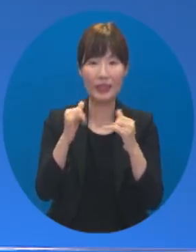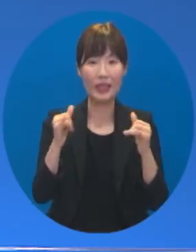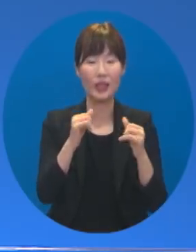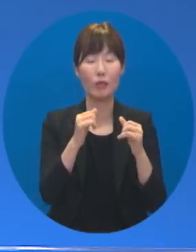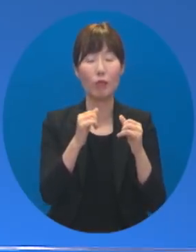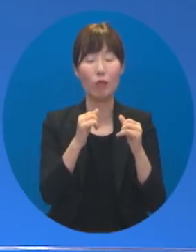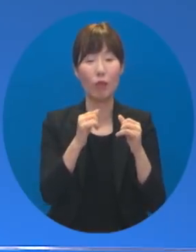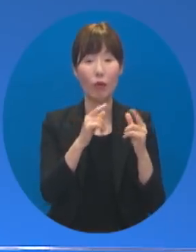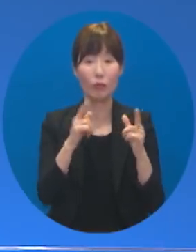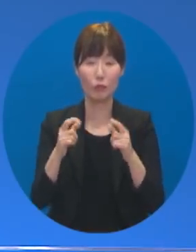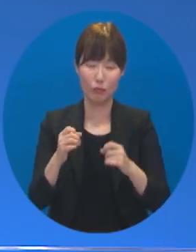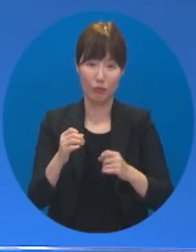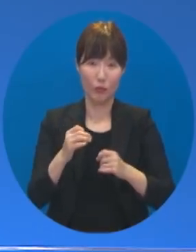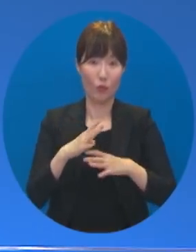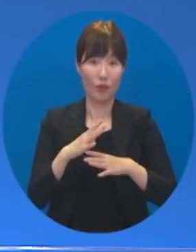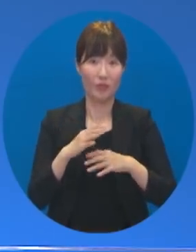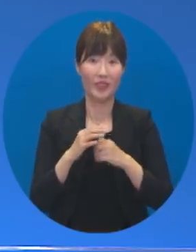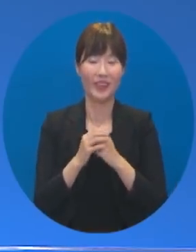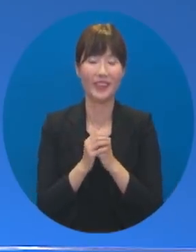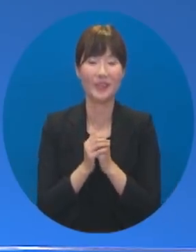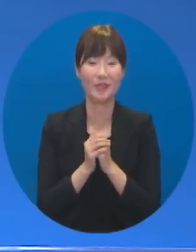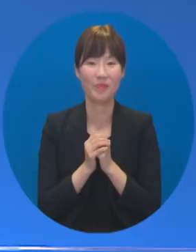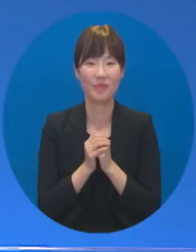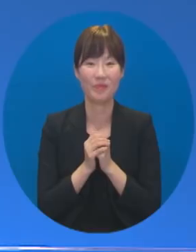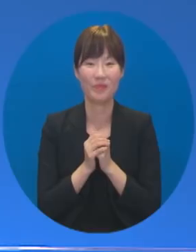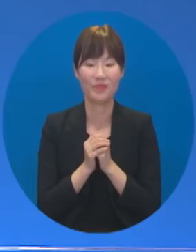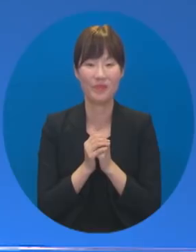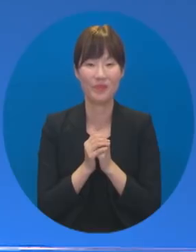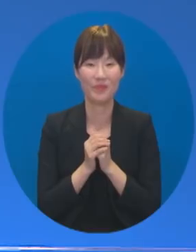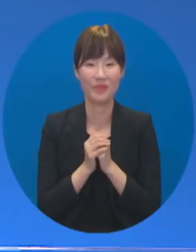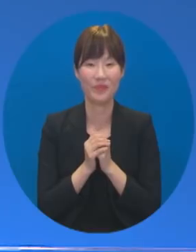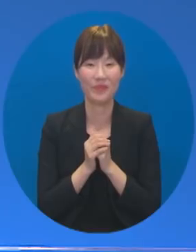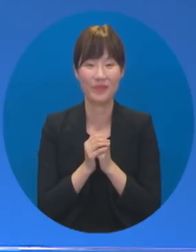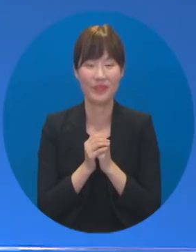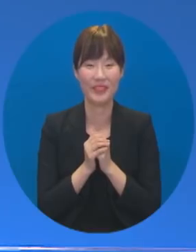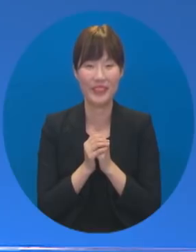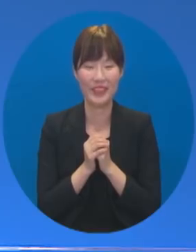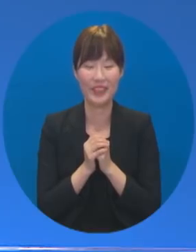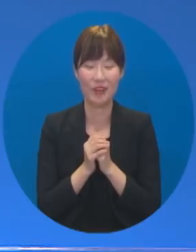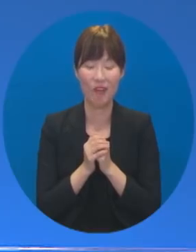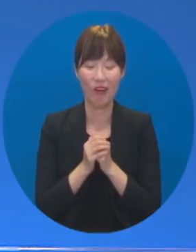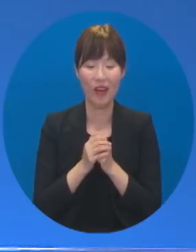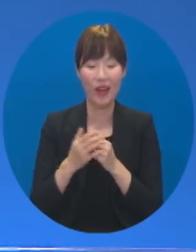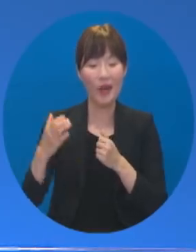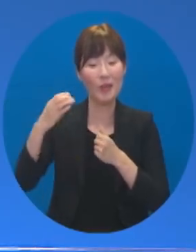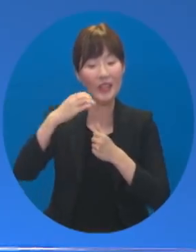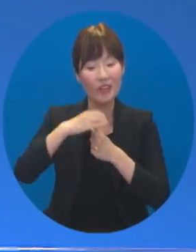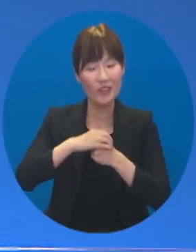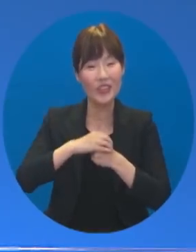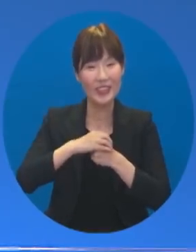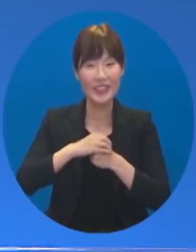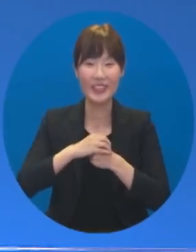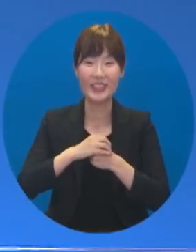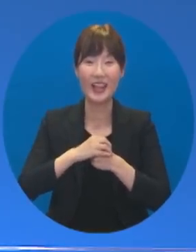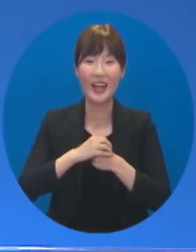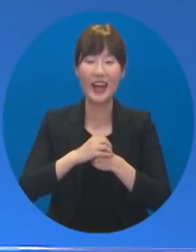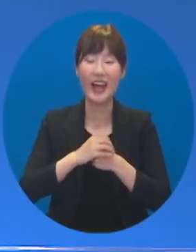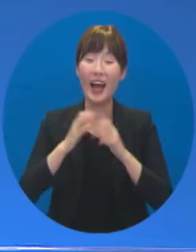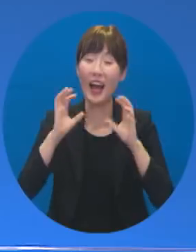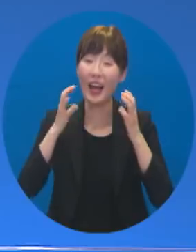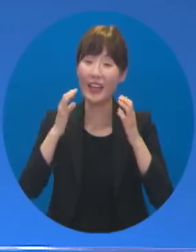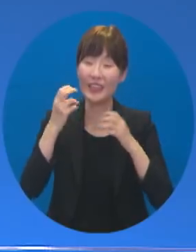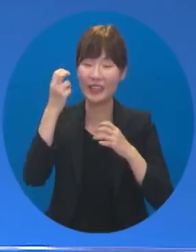저에게 원기를 최선을 다해서 맡겨주신 아이를 돌보면서 이 아이만